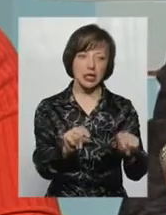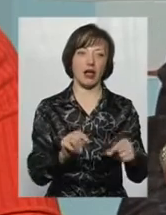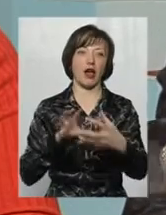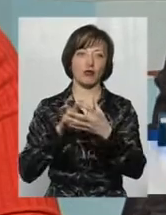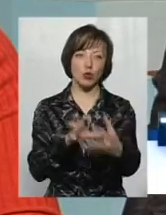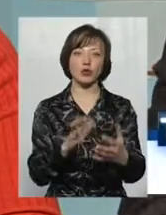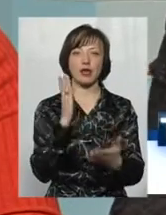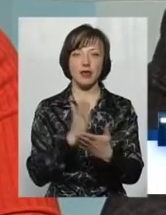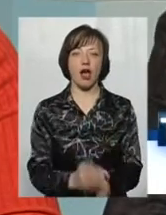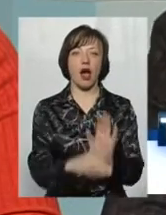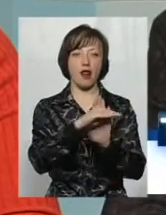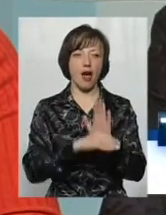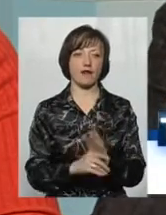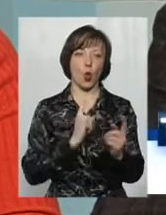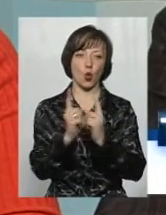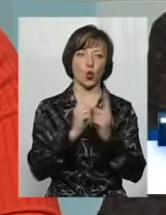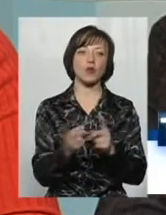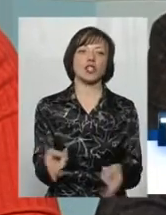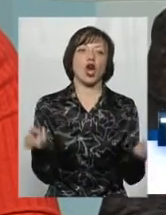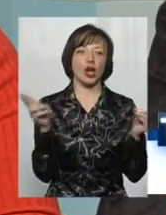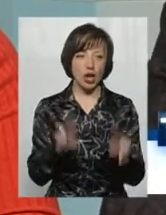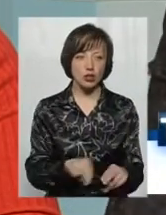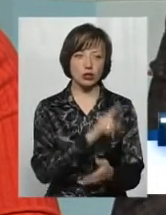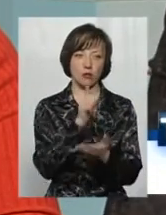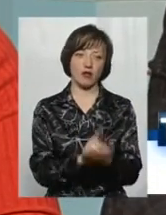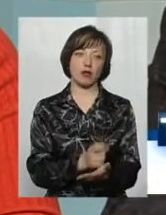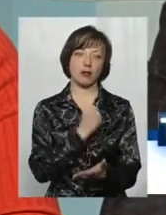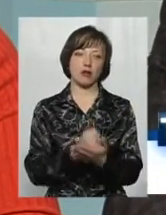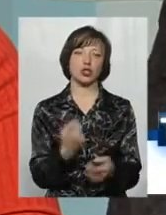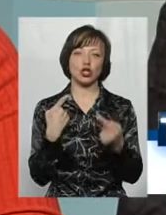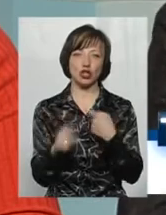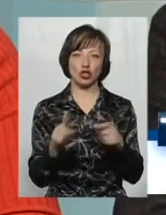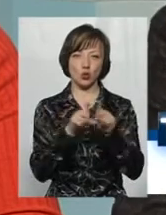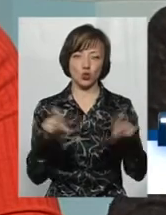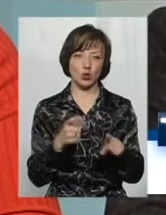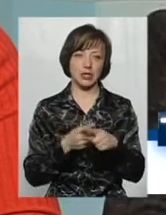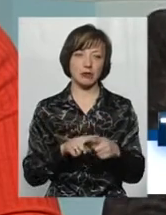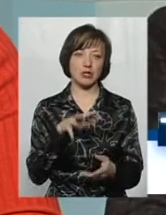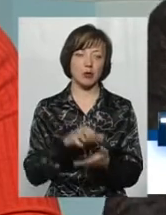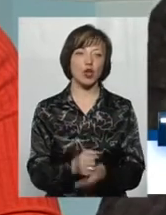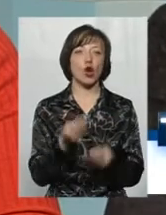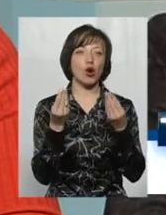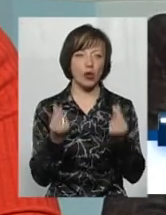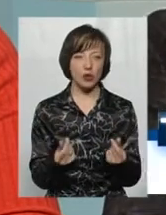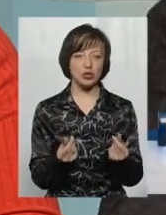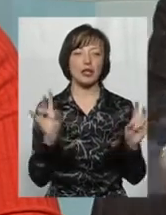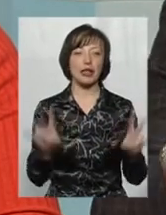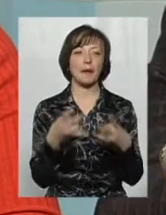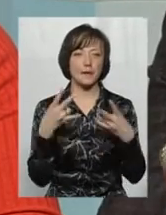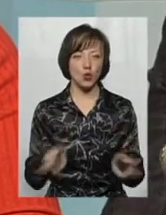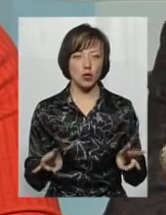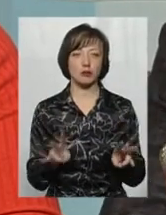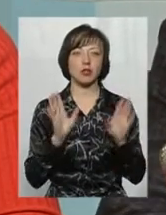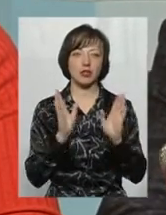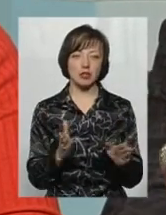є графік руху. Все решта повинна приймати інші структури цим займатися. Гроші перевізнику не потрібно, йому тільки